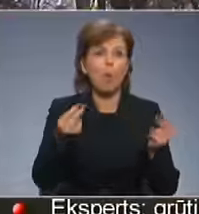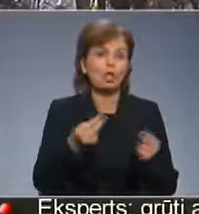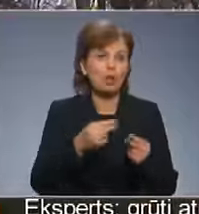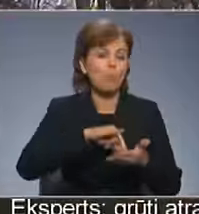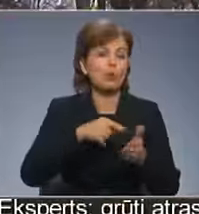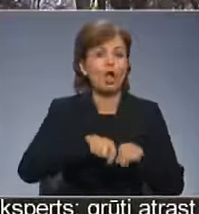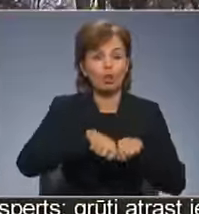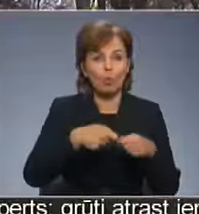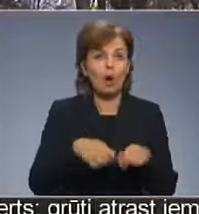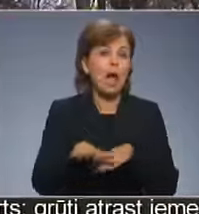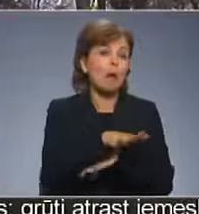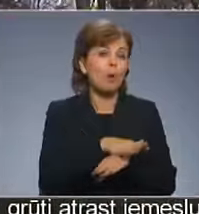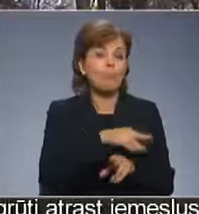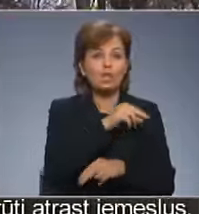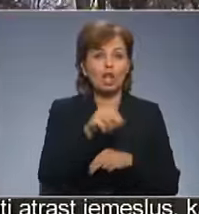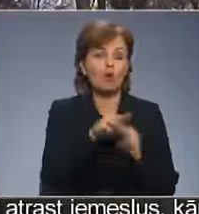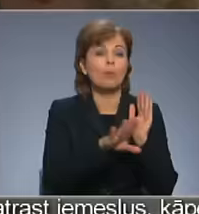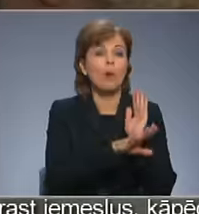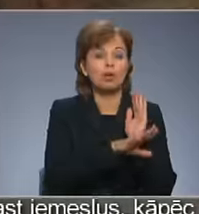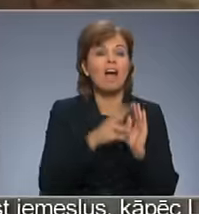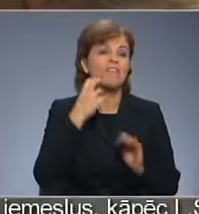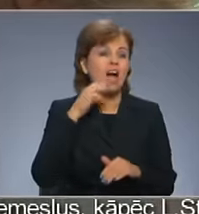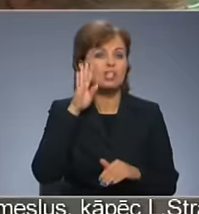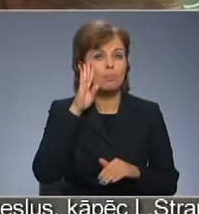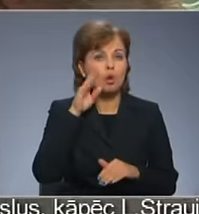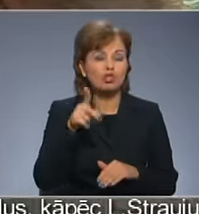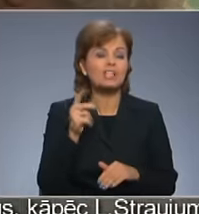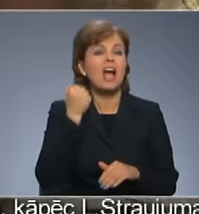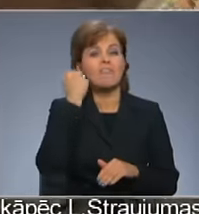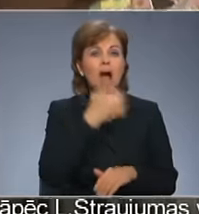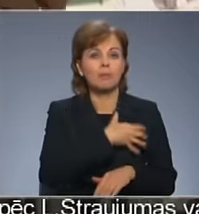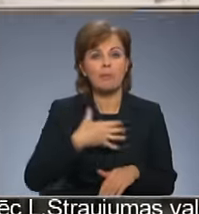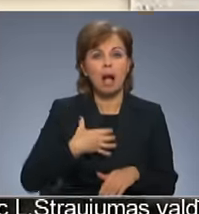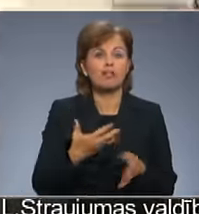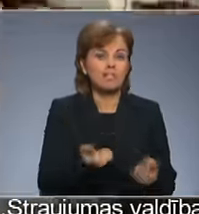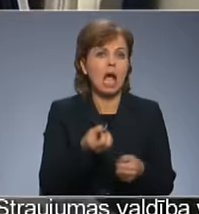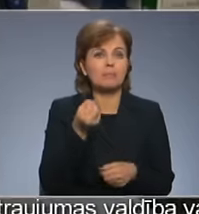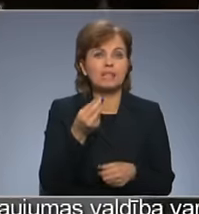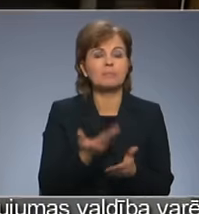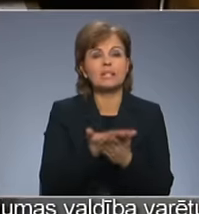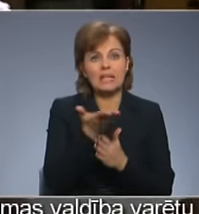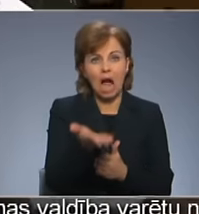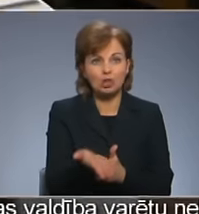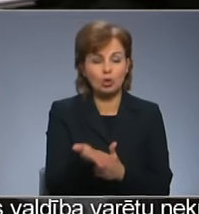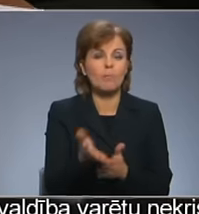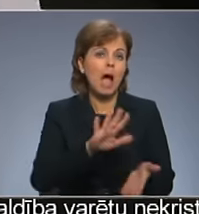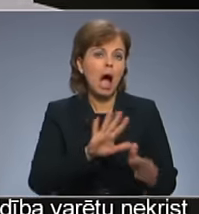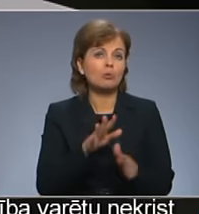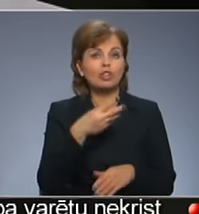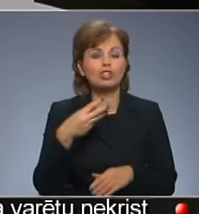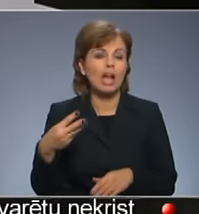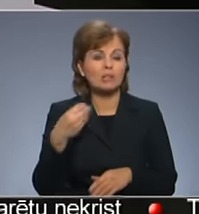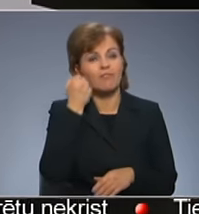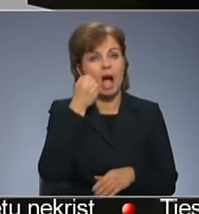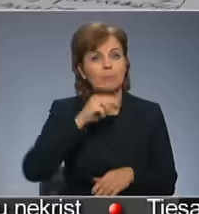Publiskajā apspriešanā par koku nociršanu Vecpuišu parkā Valmieras pilsētas pašvaldība saņēma 13 iesniegumus ar aptuveni 400